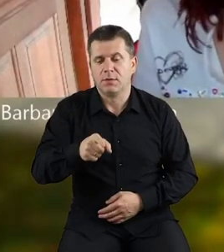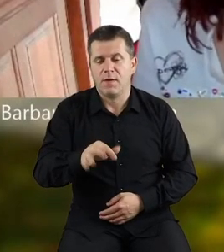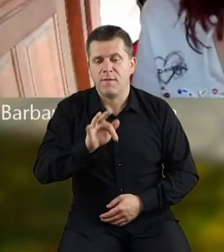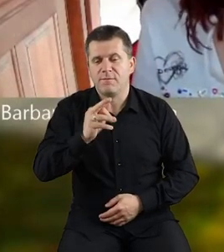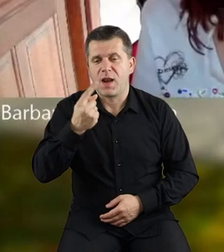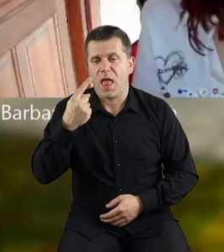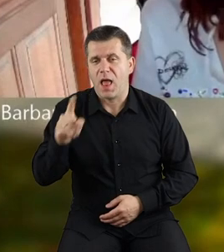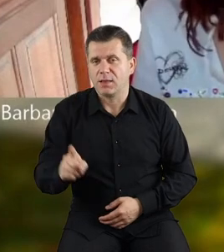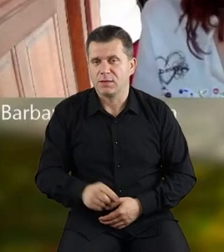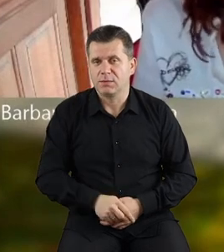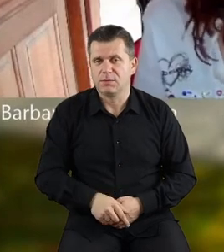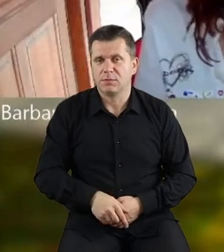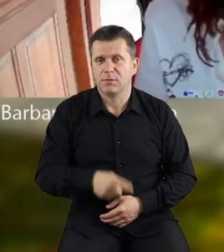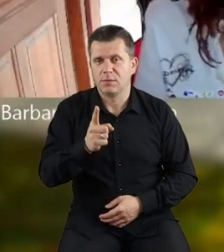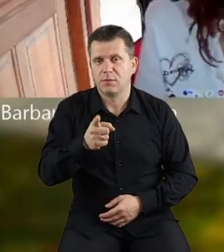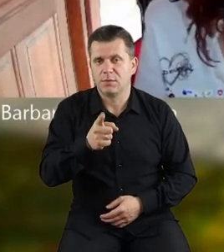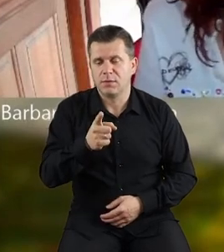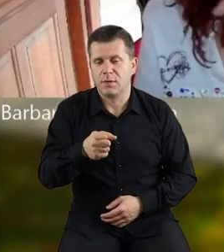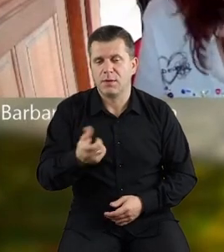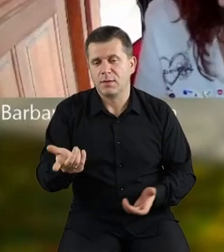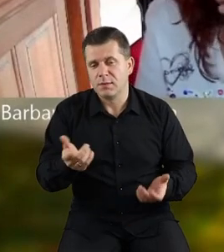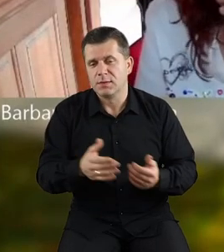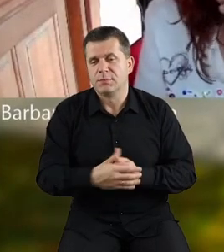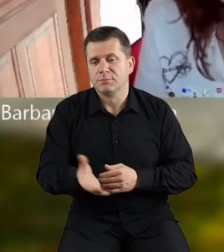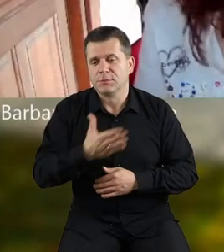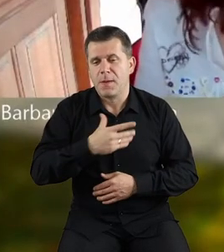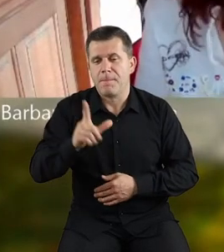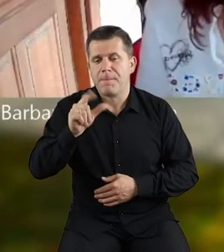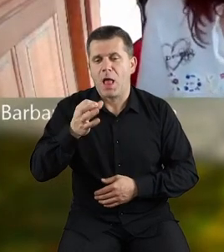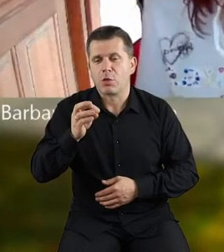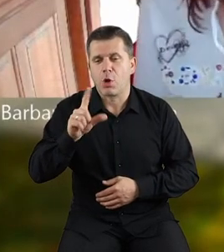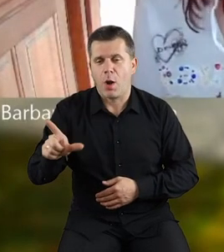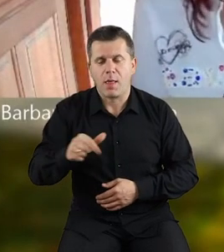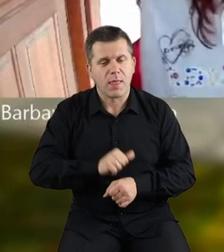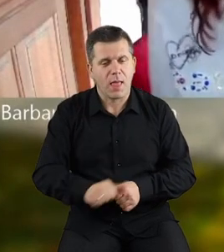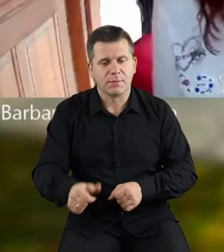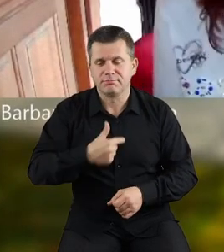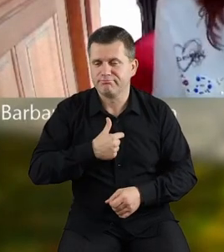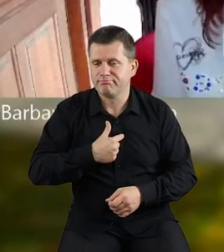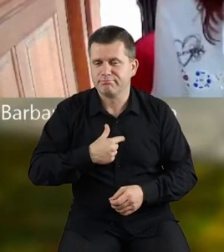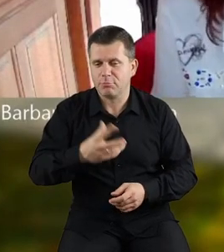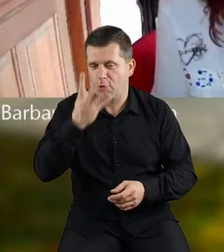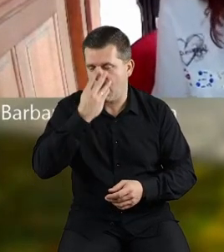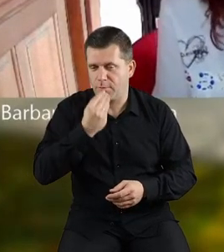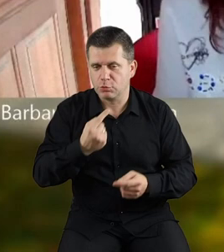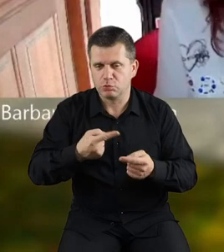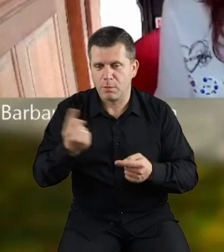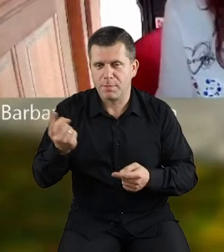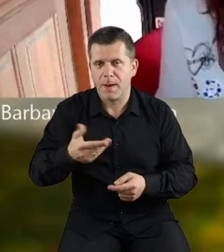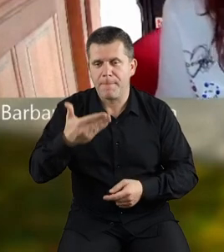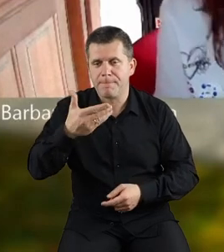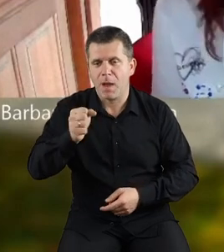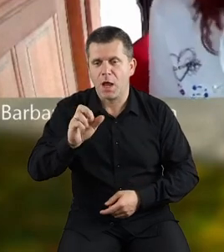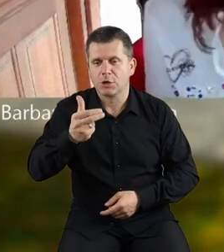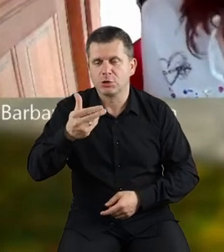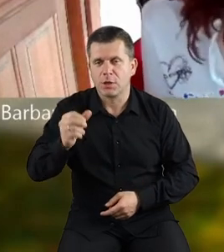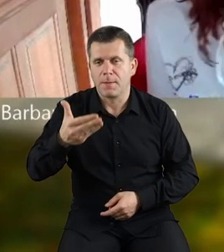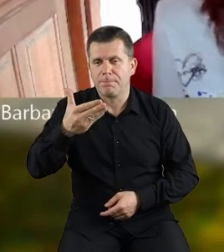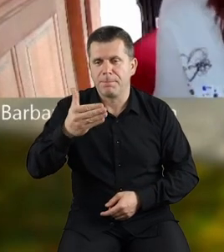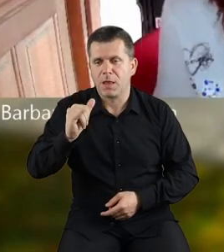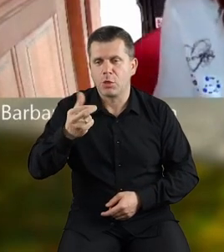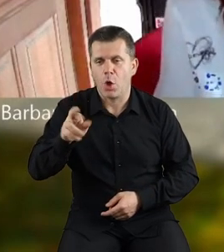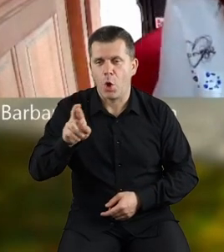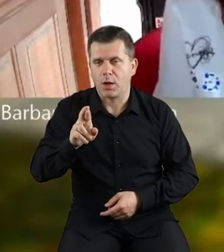do ręki Freda i psi jako patrol, jest tam absolutnie cudowna ilustracja autorstwa